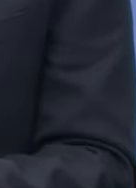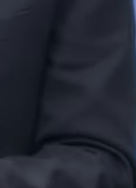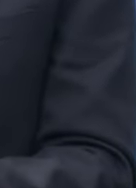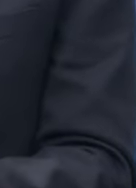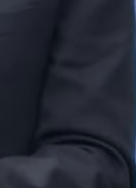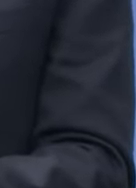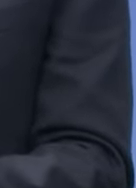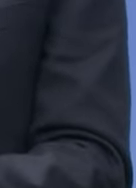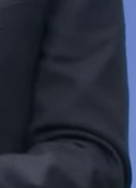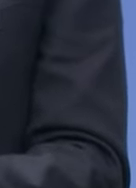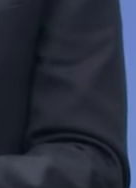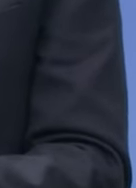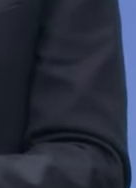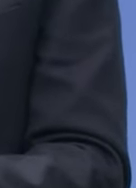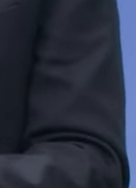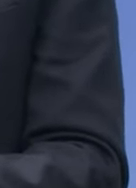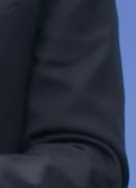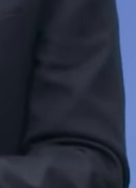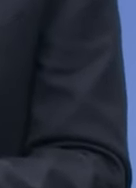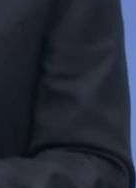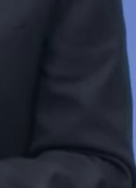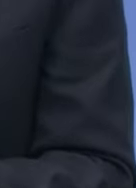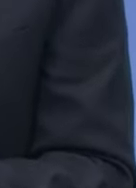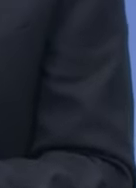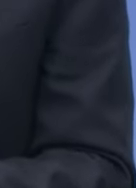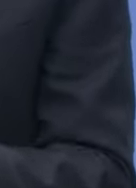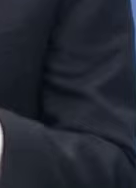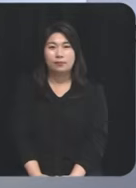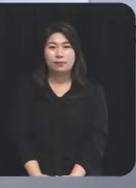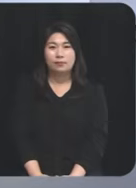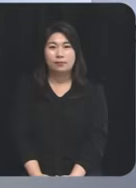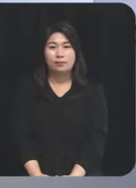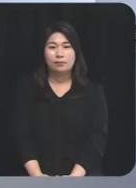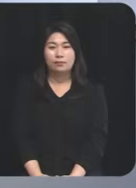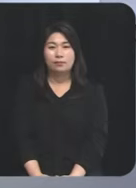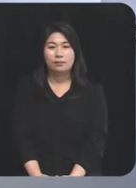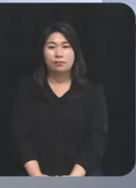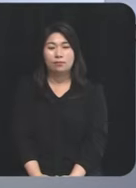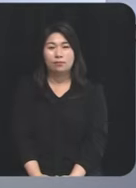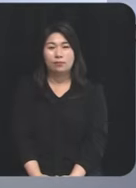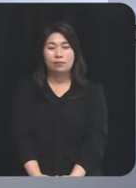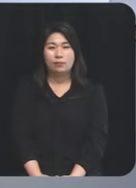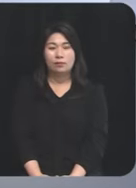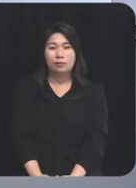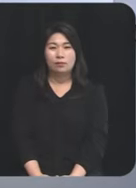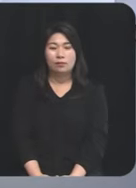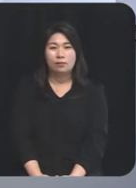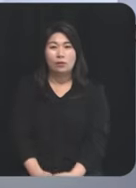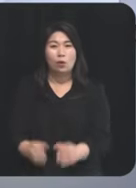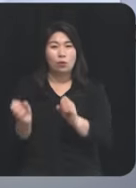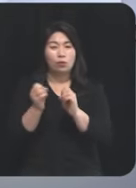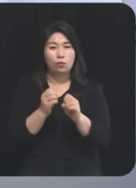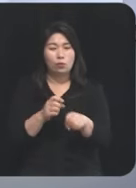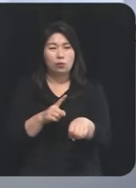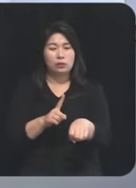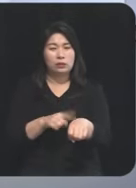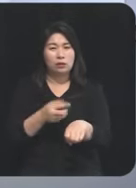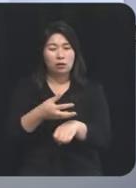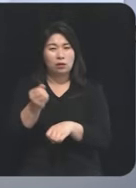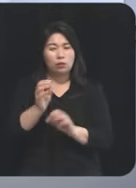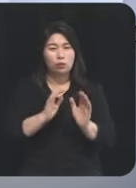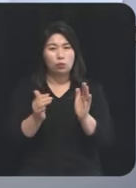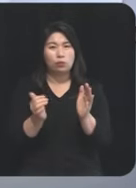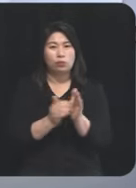않아 그거는 됐습니다. 예. 네. 주도권 토론까지 함께하셨습니다. 제가 이렇게 보니까요,